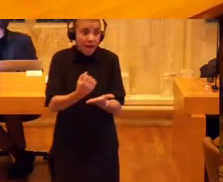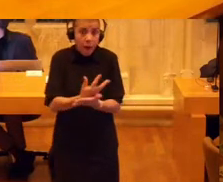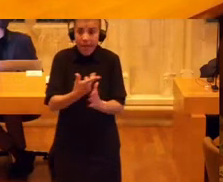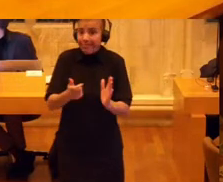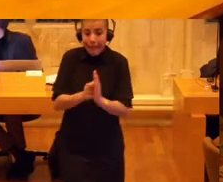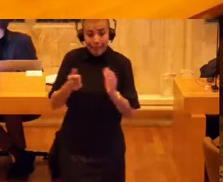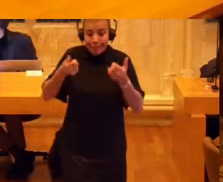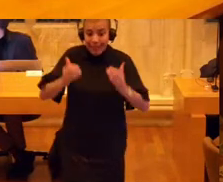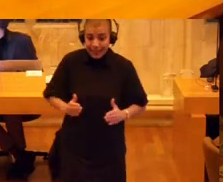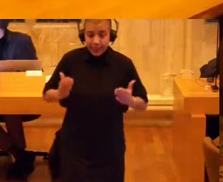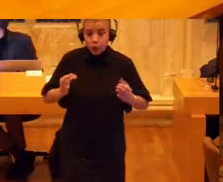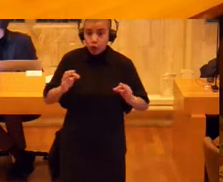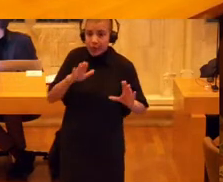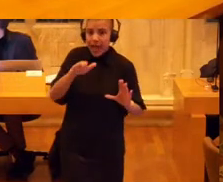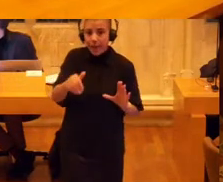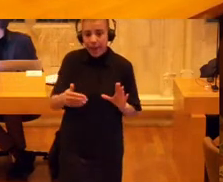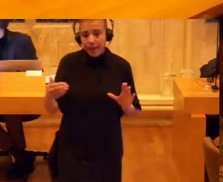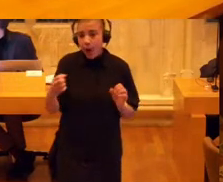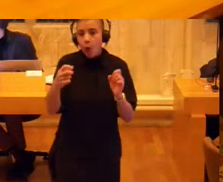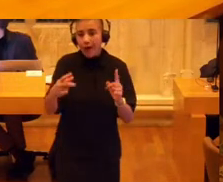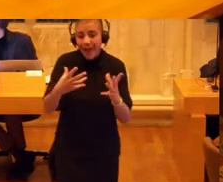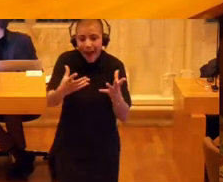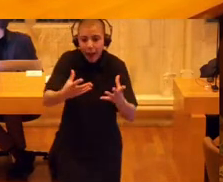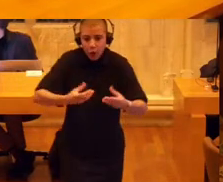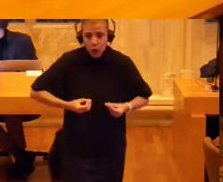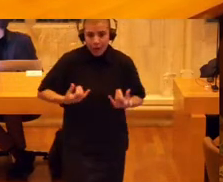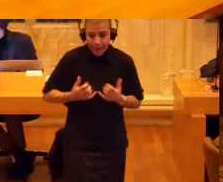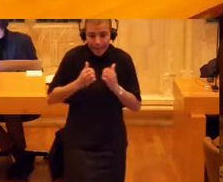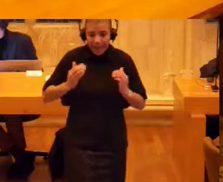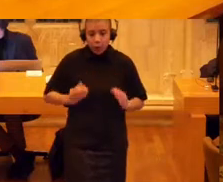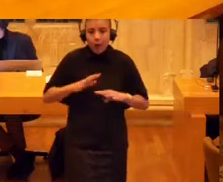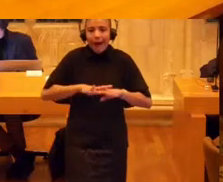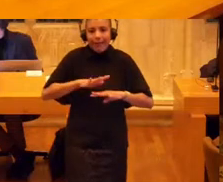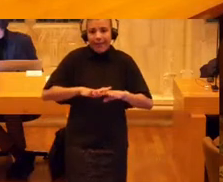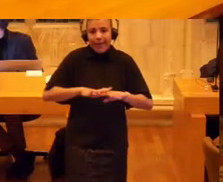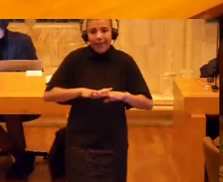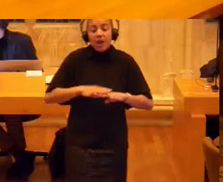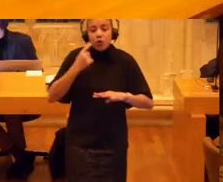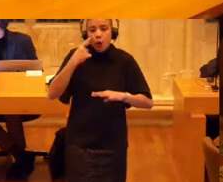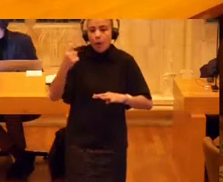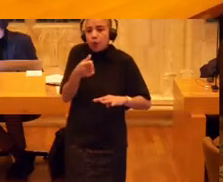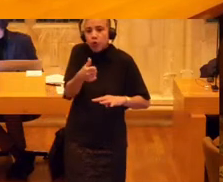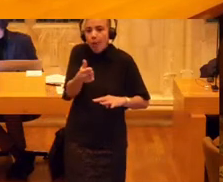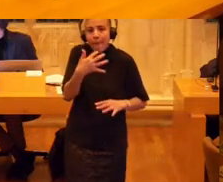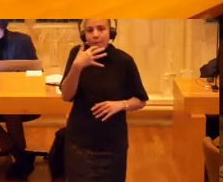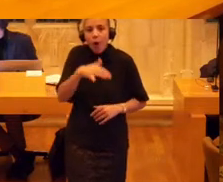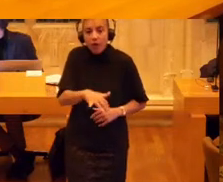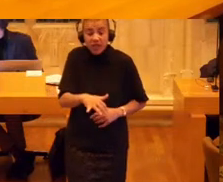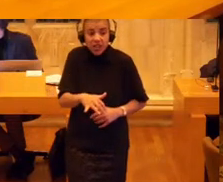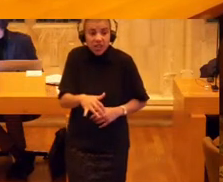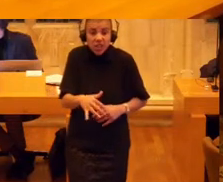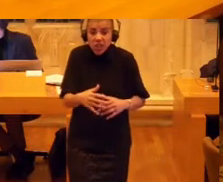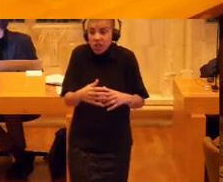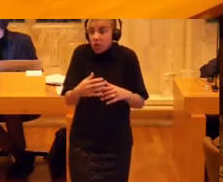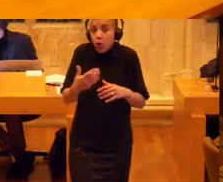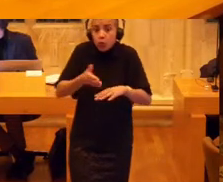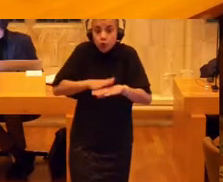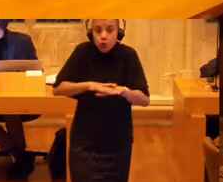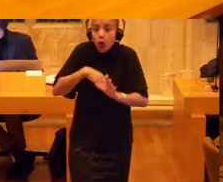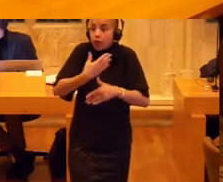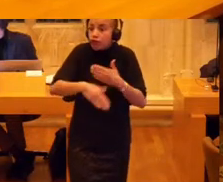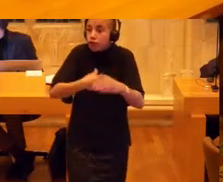a été prise. Et que même si je pense qu'ils n'étaient pas très emballés à l'idée d'arriver dans la maison de quartier, finalement, ça se passe plutôt bien, des retours que